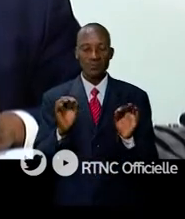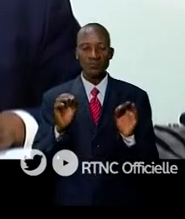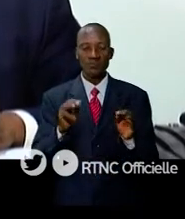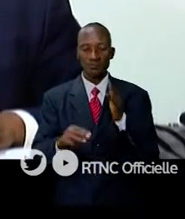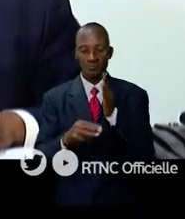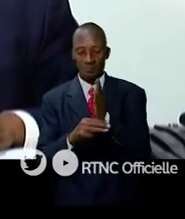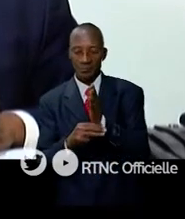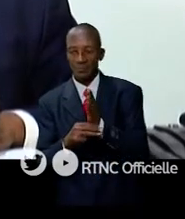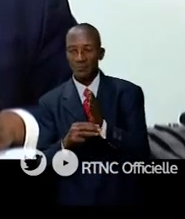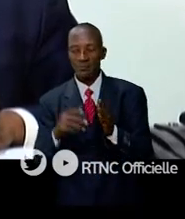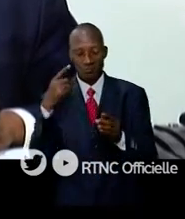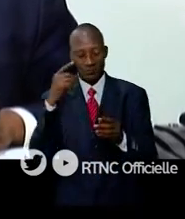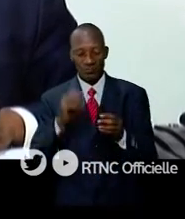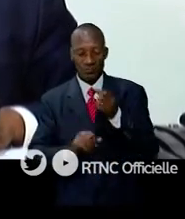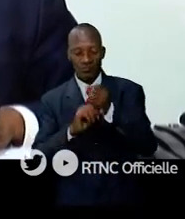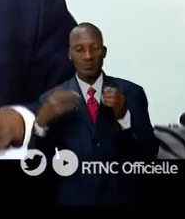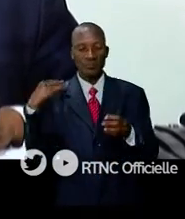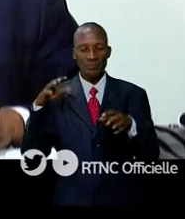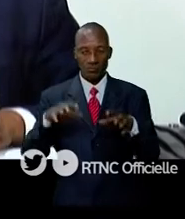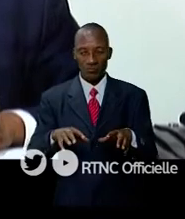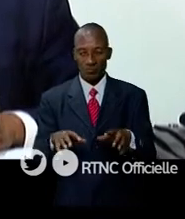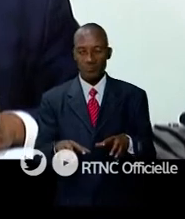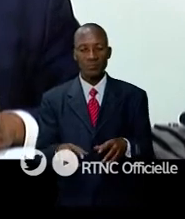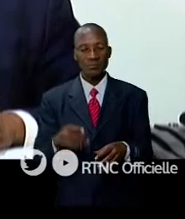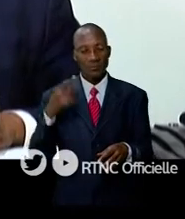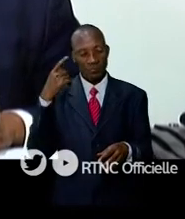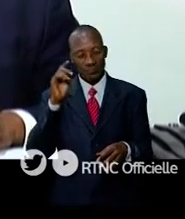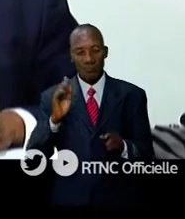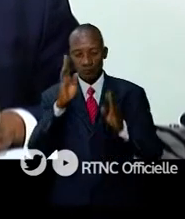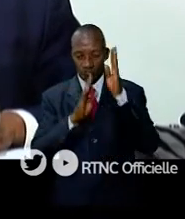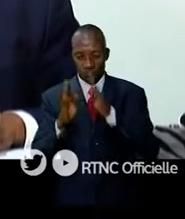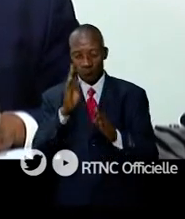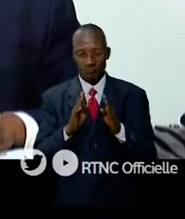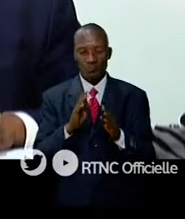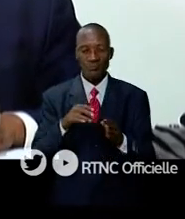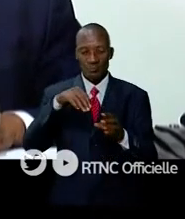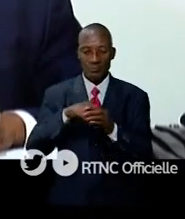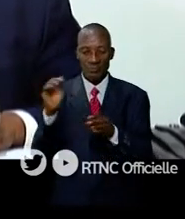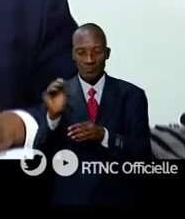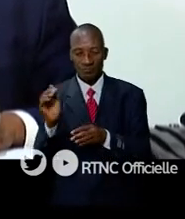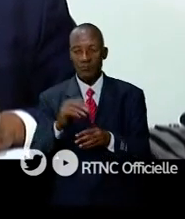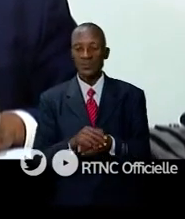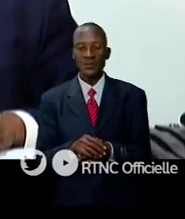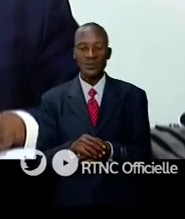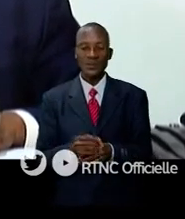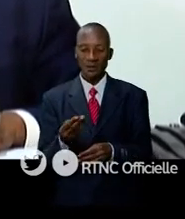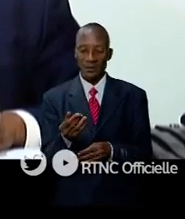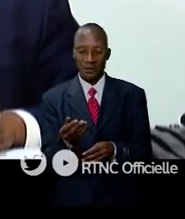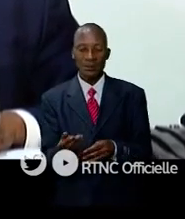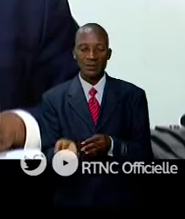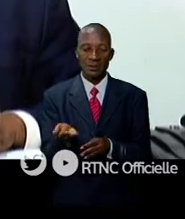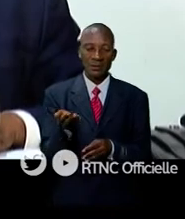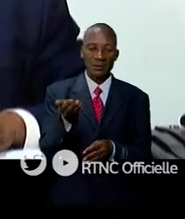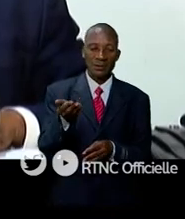pour préserver l'État congolais de la criminalité forestière, de l'évasion des devises, ainsi que